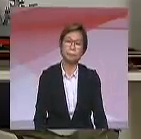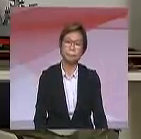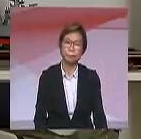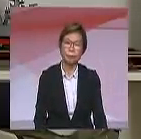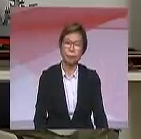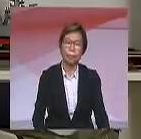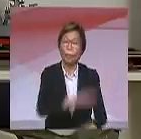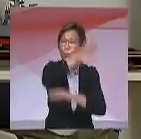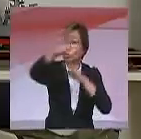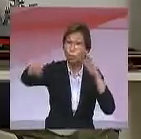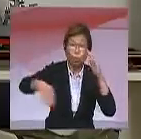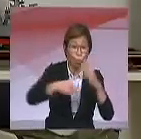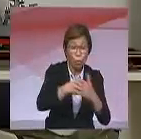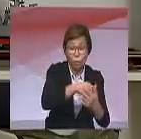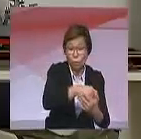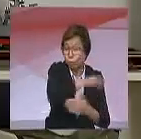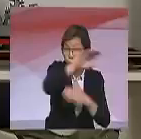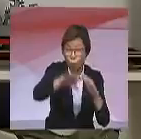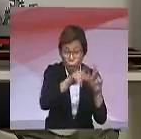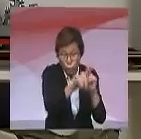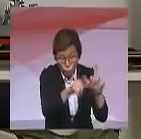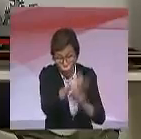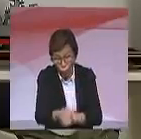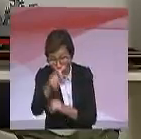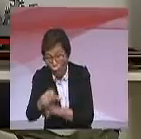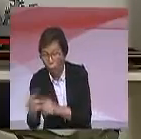Jumlah keseluruhan penduduk yang terlibat adalah seramai